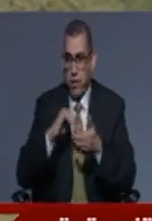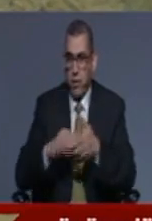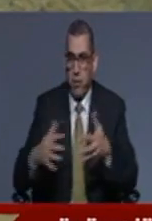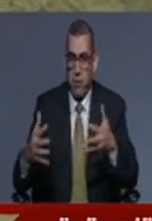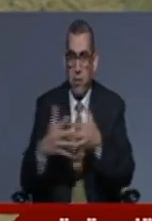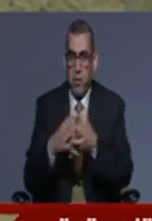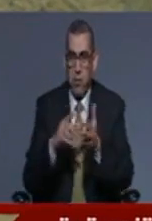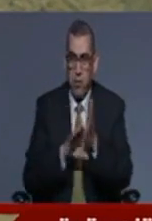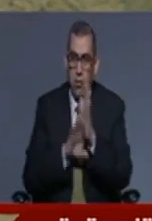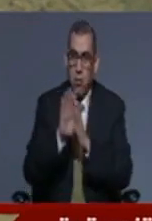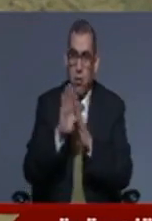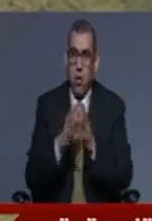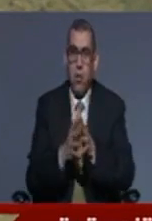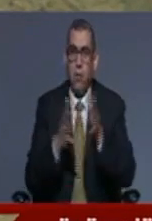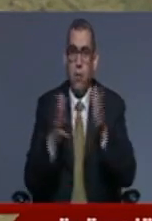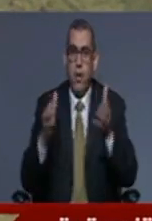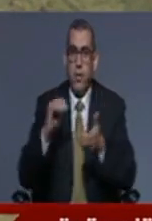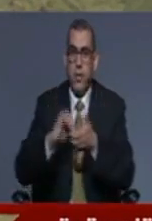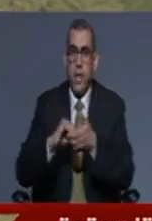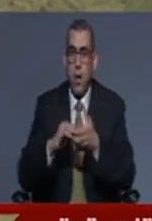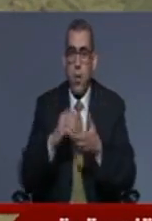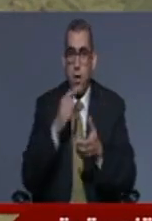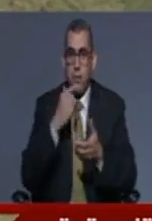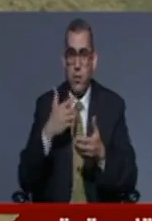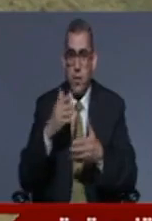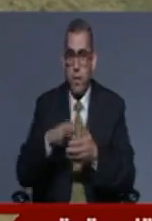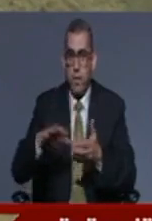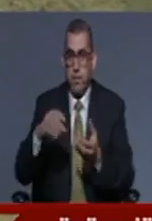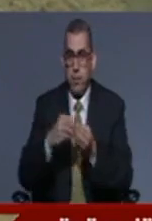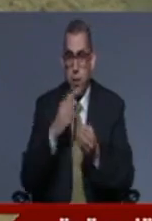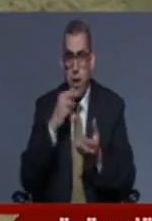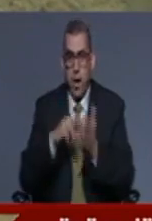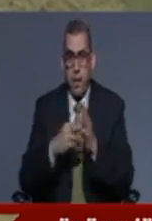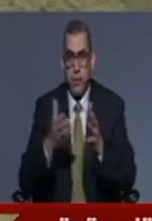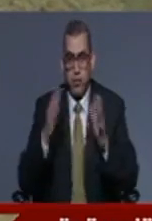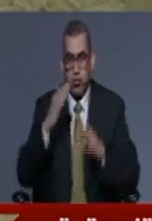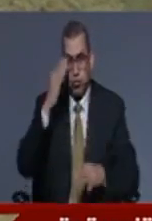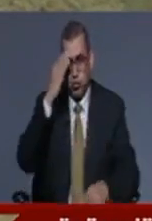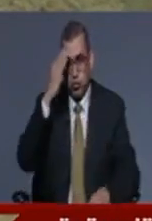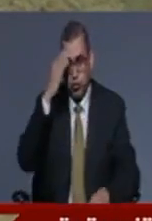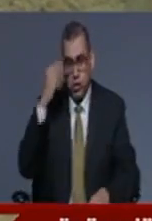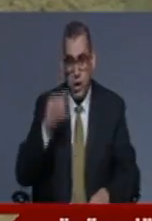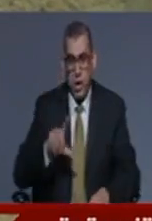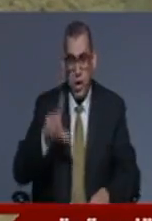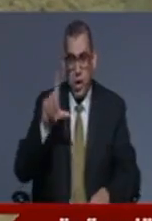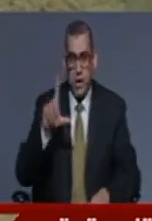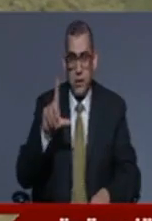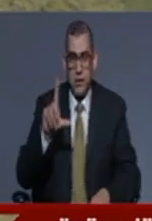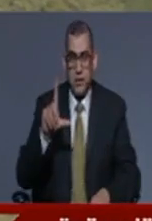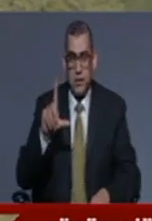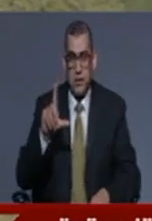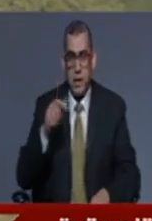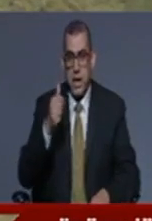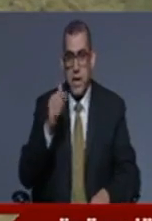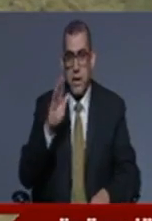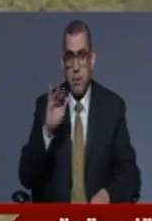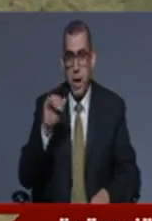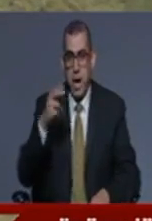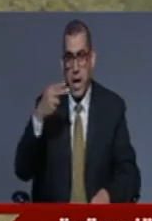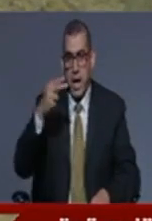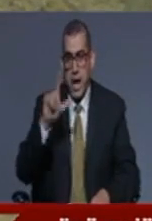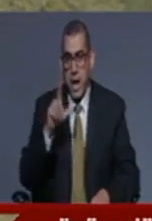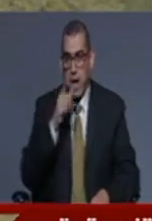لتقدم كبير في التعاون الأمن البحري. أيضا أود أن أشكر الرئيس إسماعيل عمر جوليد رئيس